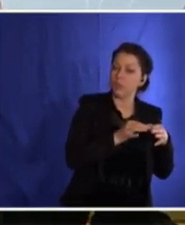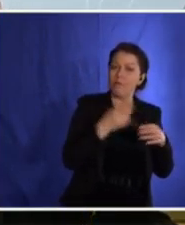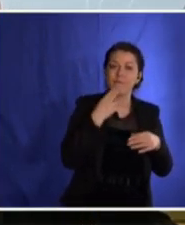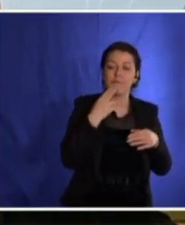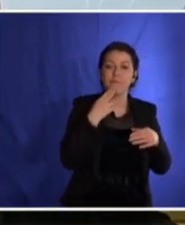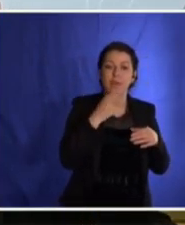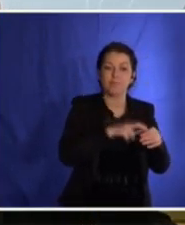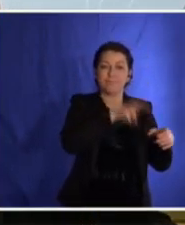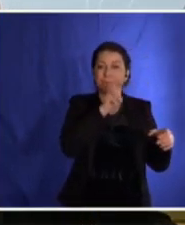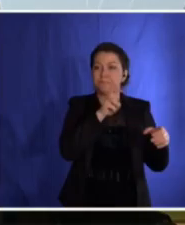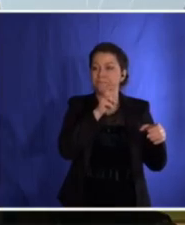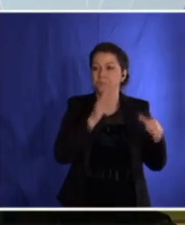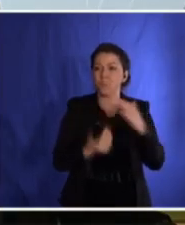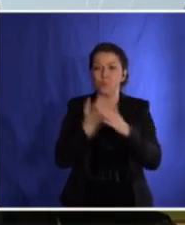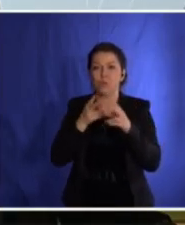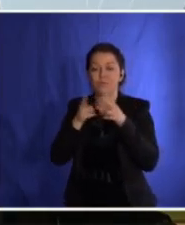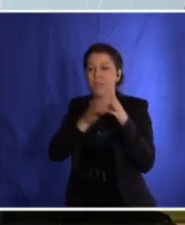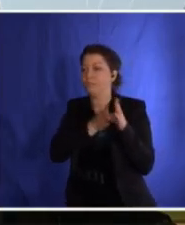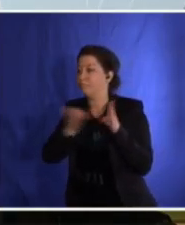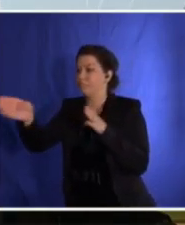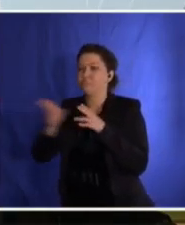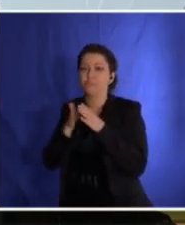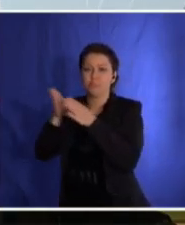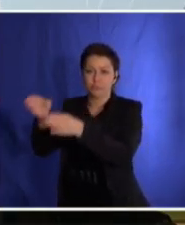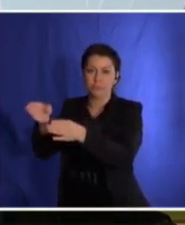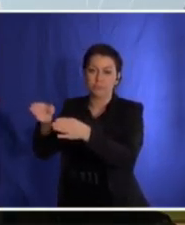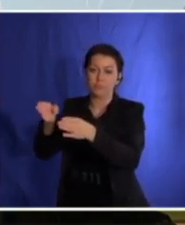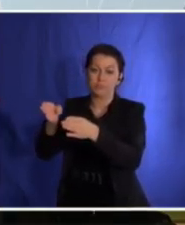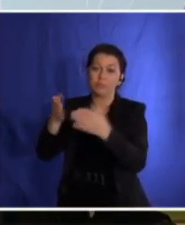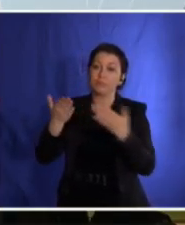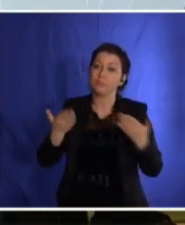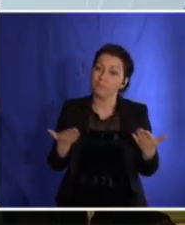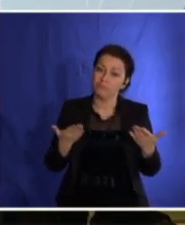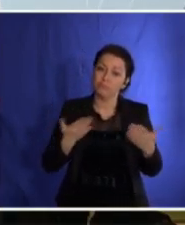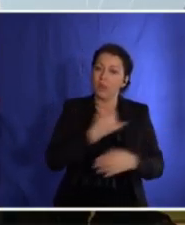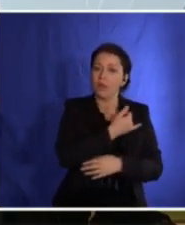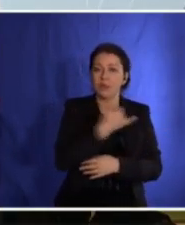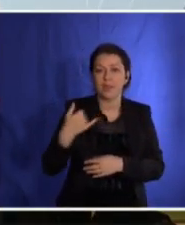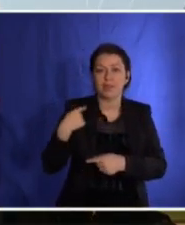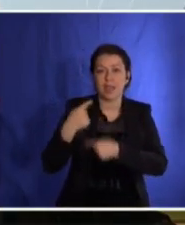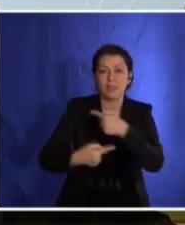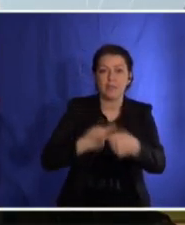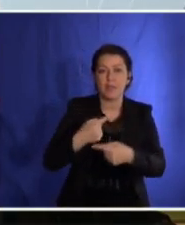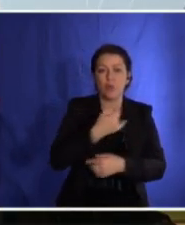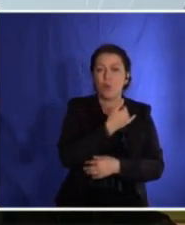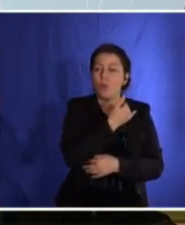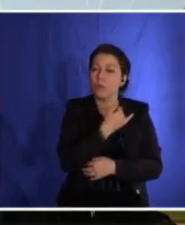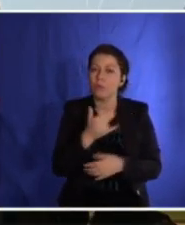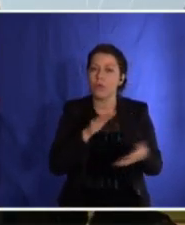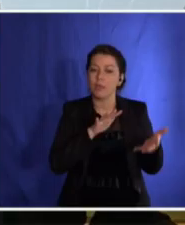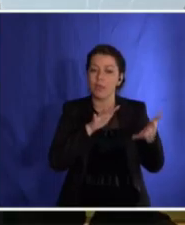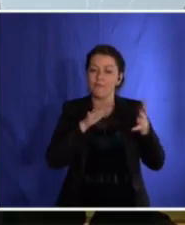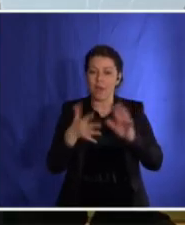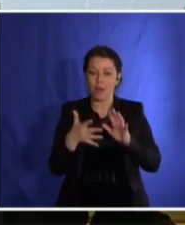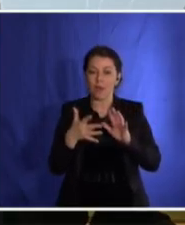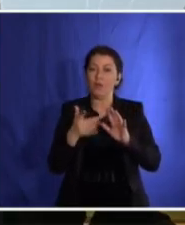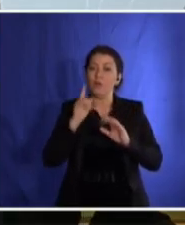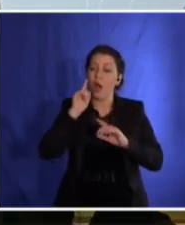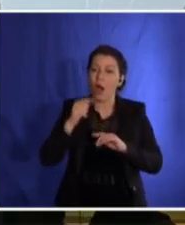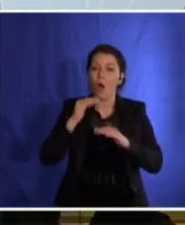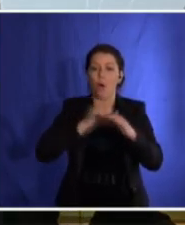geht. Und dabei hat jede Entwicklung und jede Veränderung Auswirkungen auf